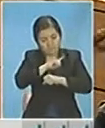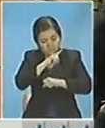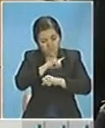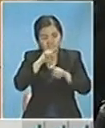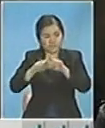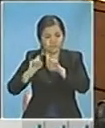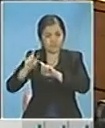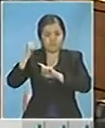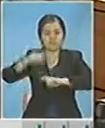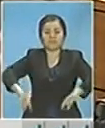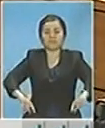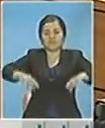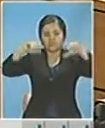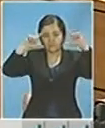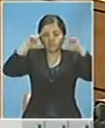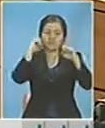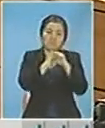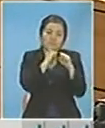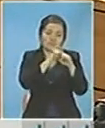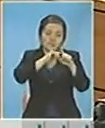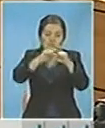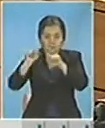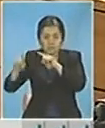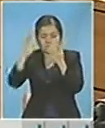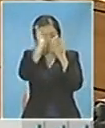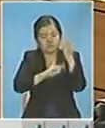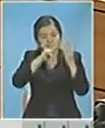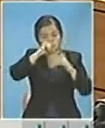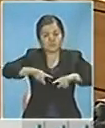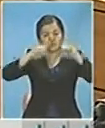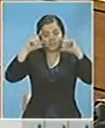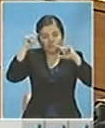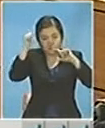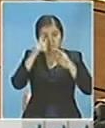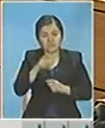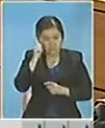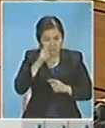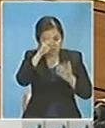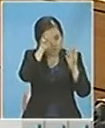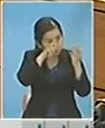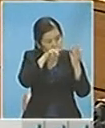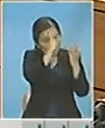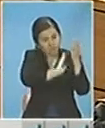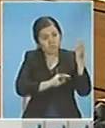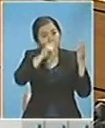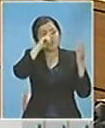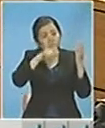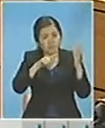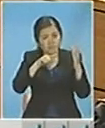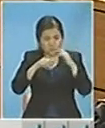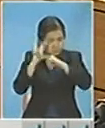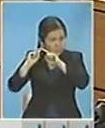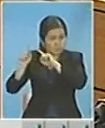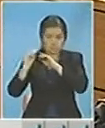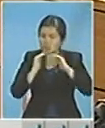ายของความเป็นเลิศของประเทศไทยนะครับที่จริงเนี่ยผมดูแล้วประเทศไทยนี่ไม่ได้ด้อยไปกว่าประเทศอื่น